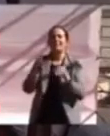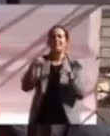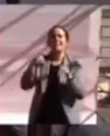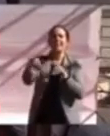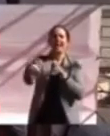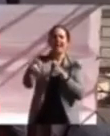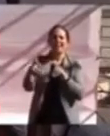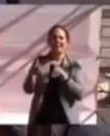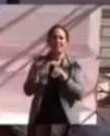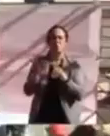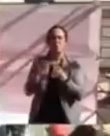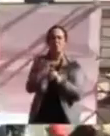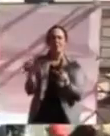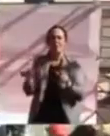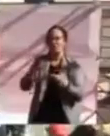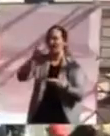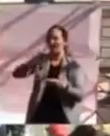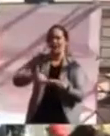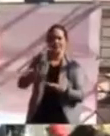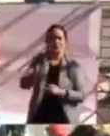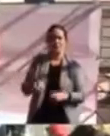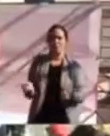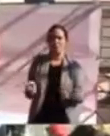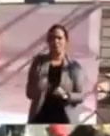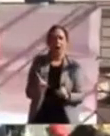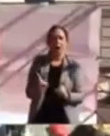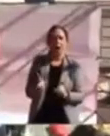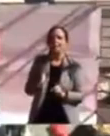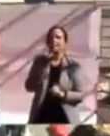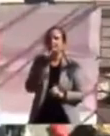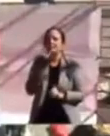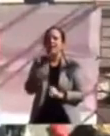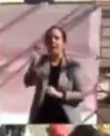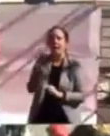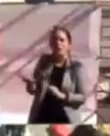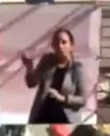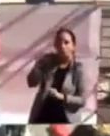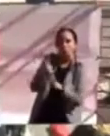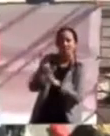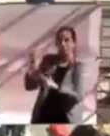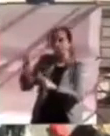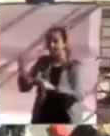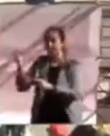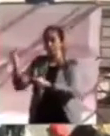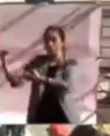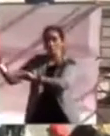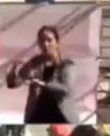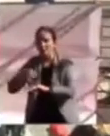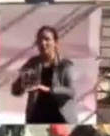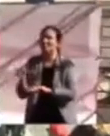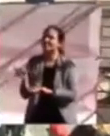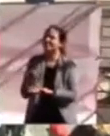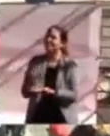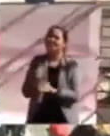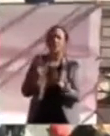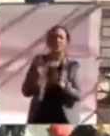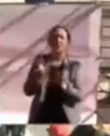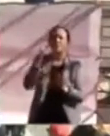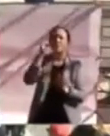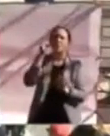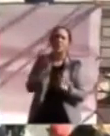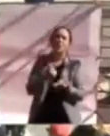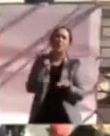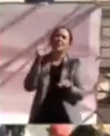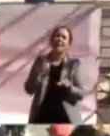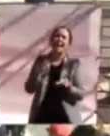vuol dire che non dobbiamo andare in europa in banca a chiederli basta combattere questa evasione per recuperare le risorse che ci